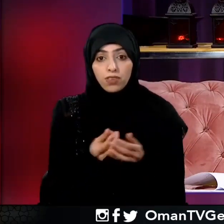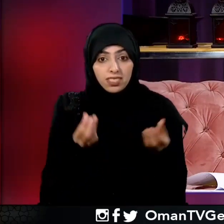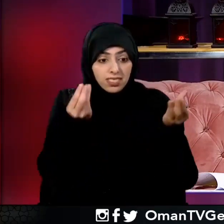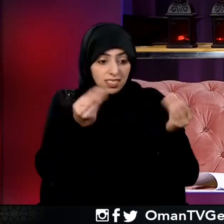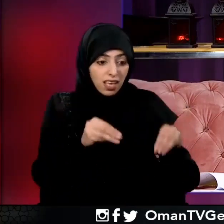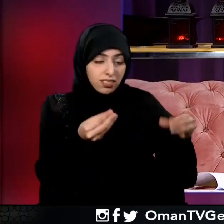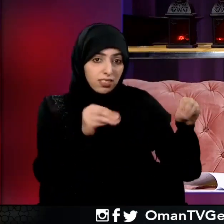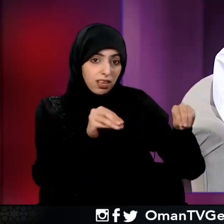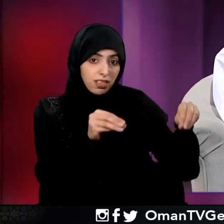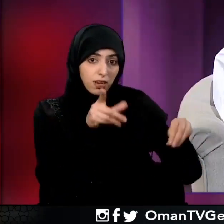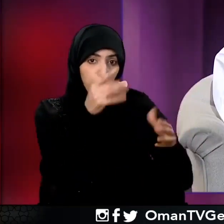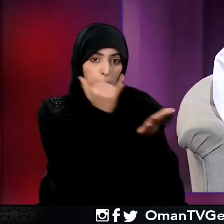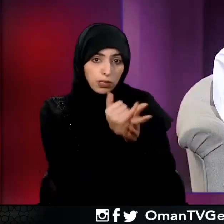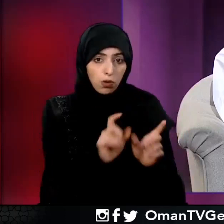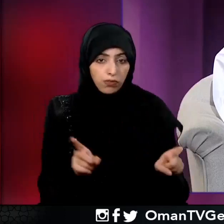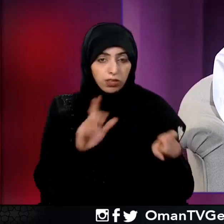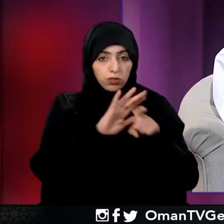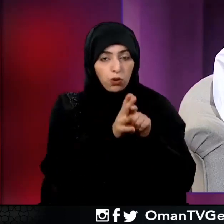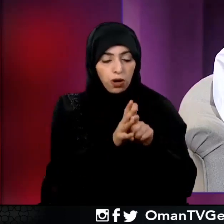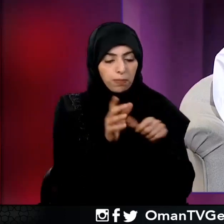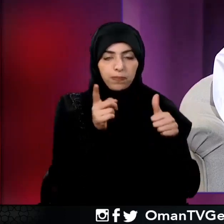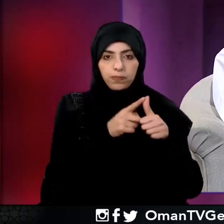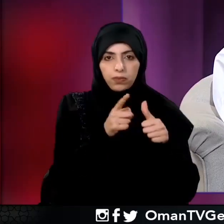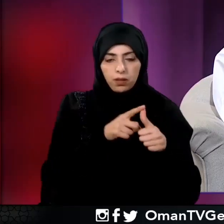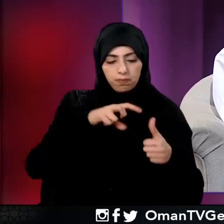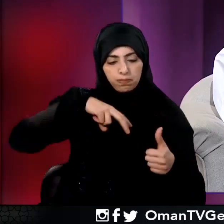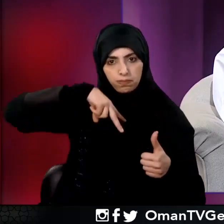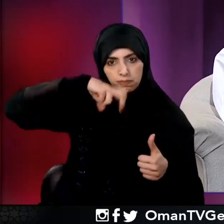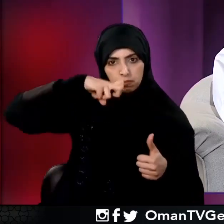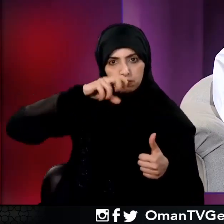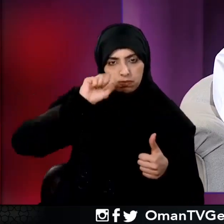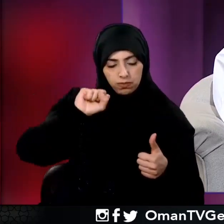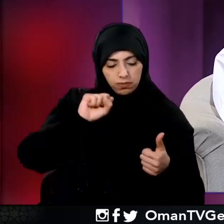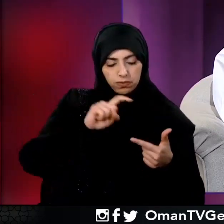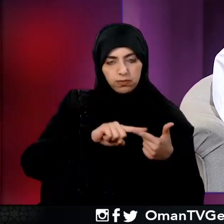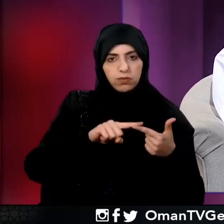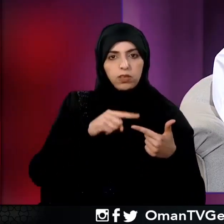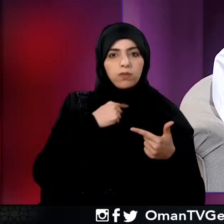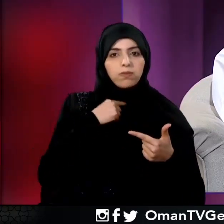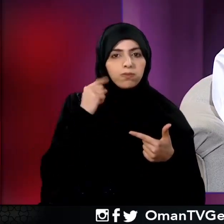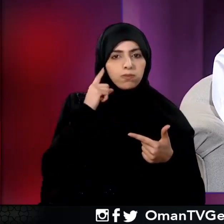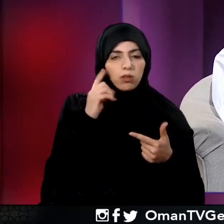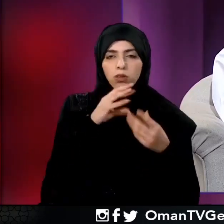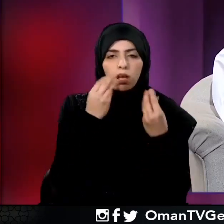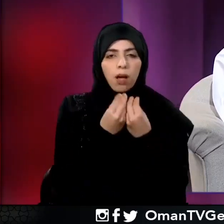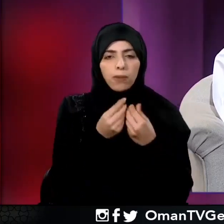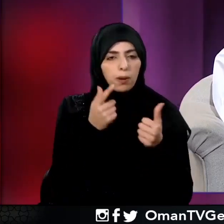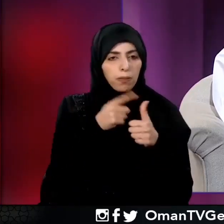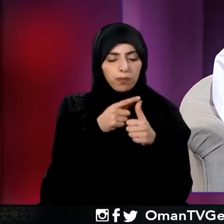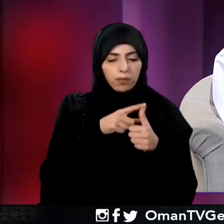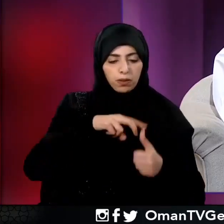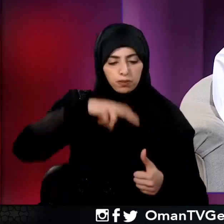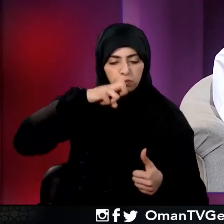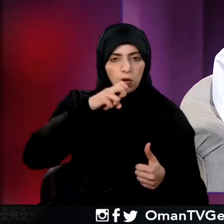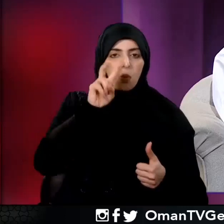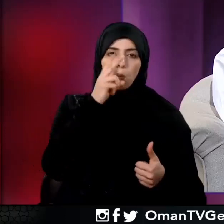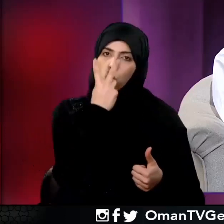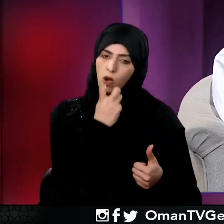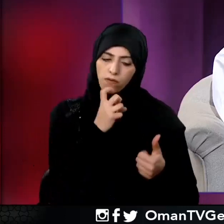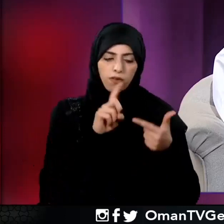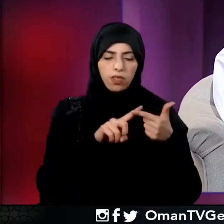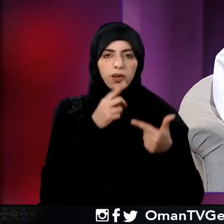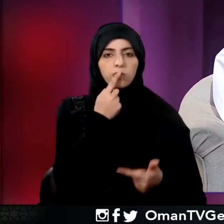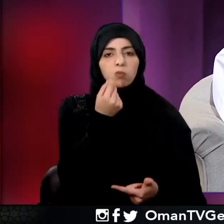أيضا استطعتم ربطها؟ نعم، هي هذه أكثر شيء في مجالنا الأنف والحنجرة، حاسة الشم وتغيير التذوق. لذلك